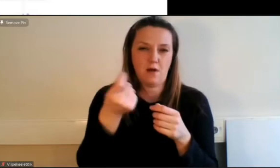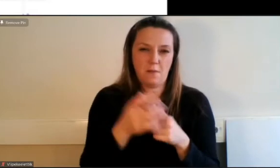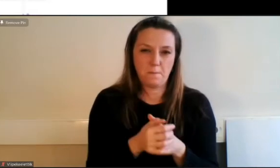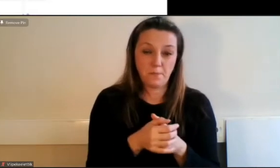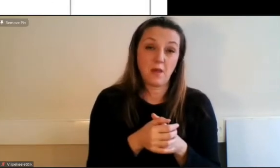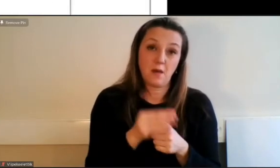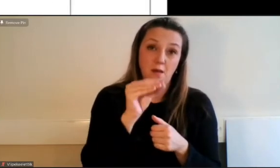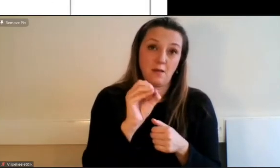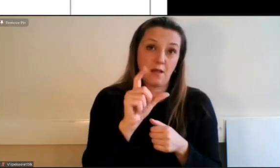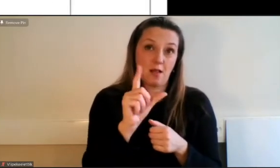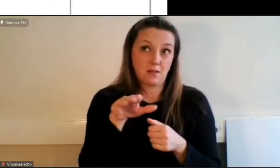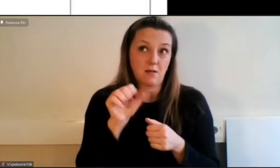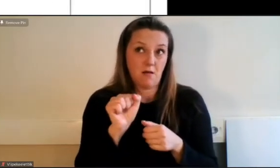aega.